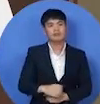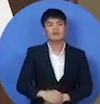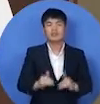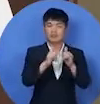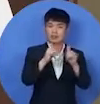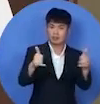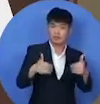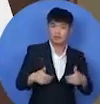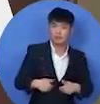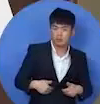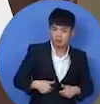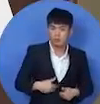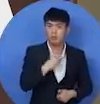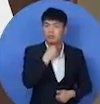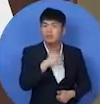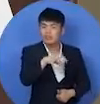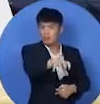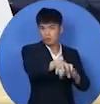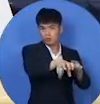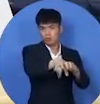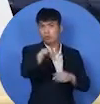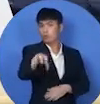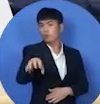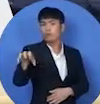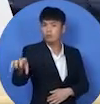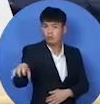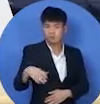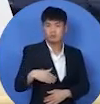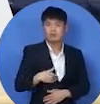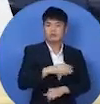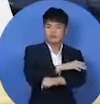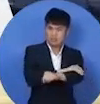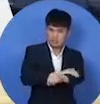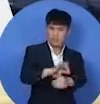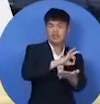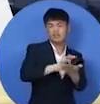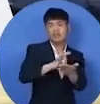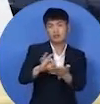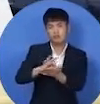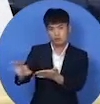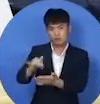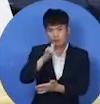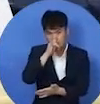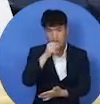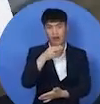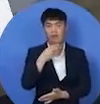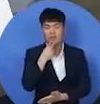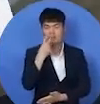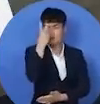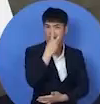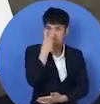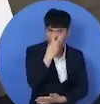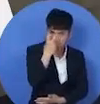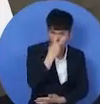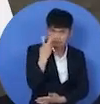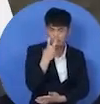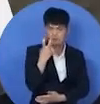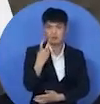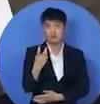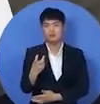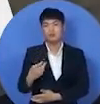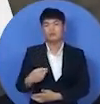예산이 시민들이 필요한 곳에 적재적소에 집행이 되도록 감시하고 집행을 하는 데